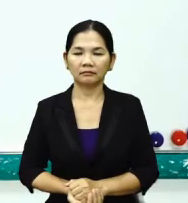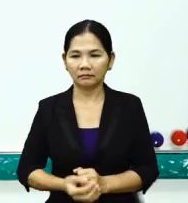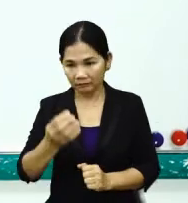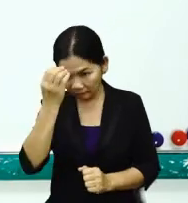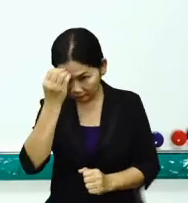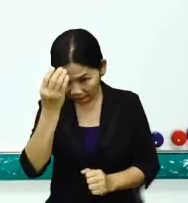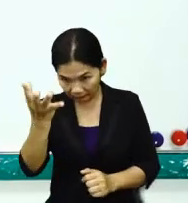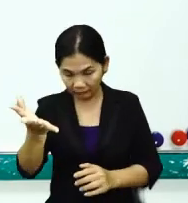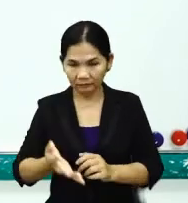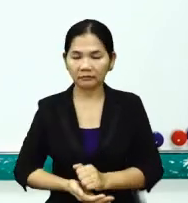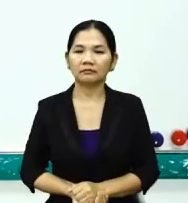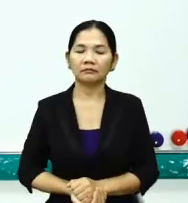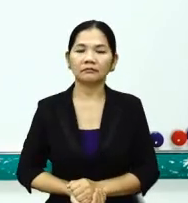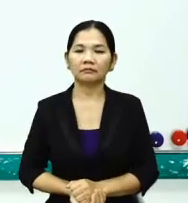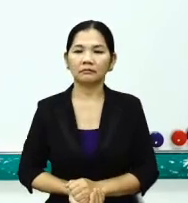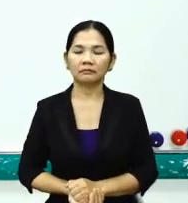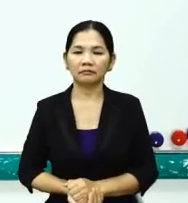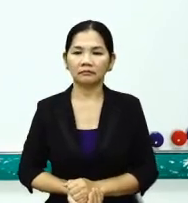Đàm bấy.